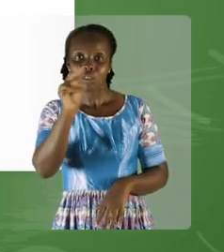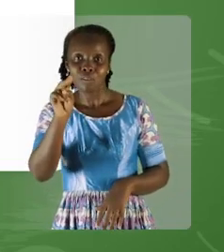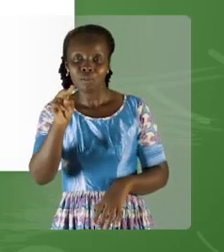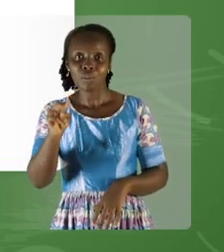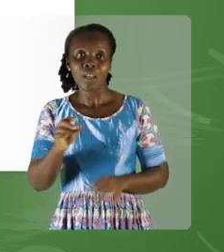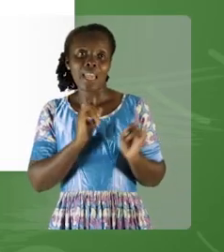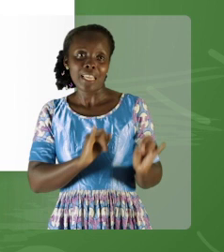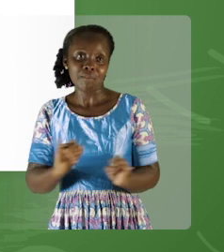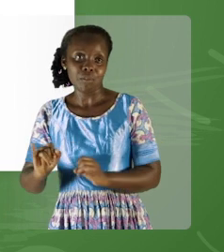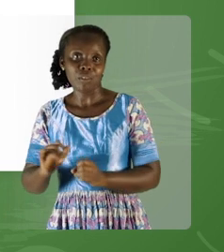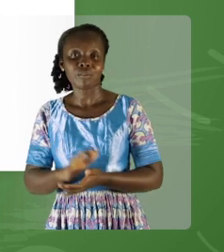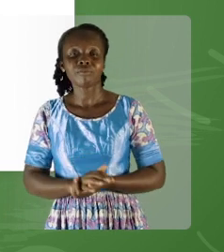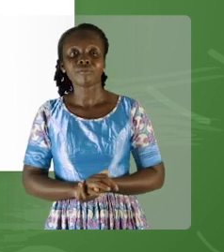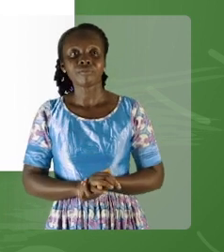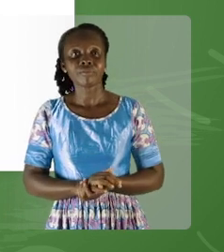individuel,